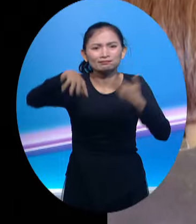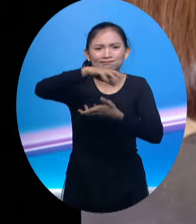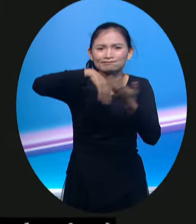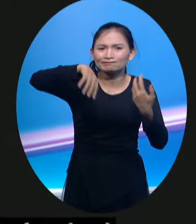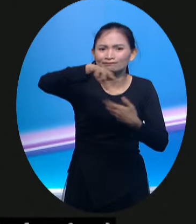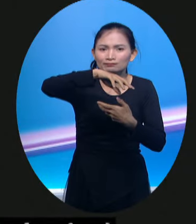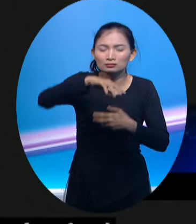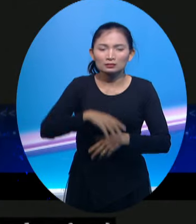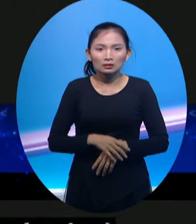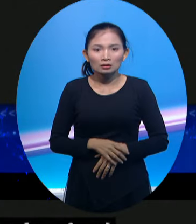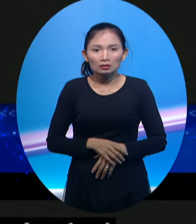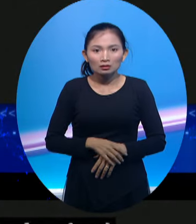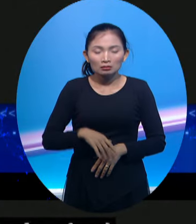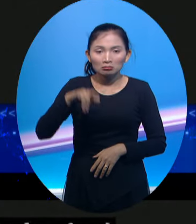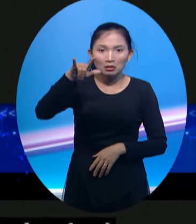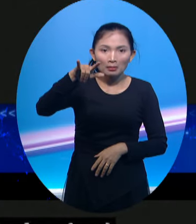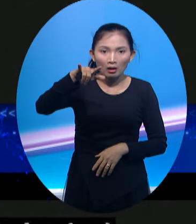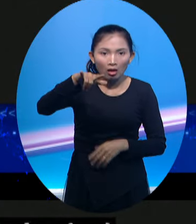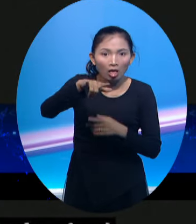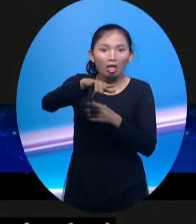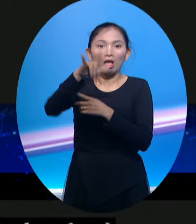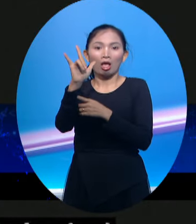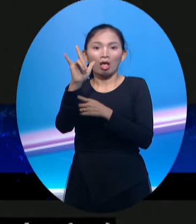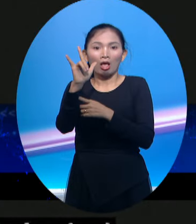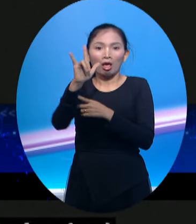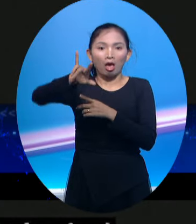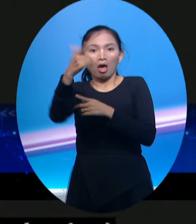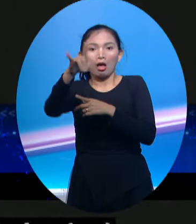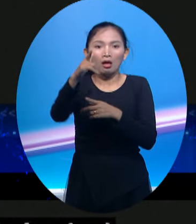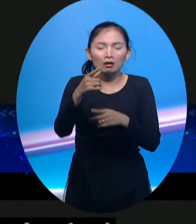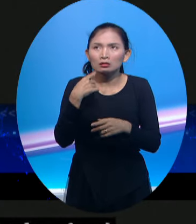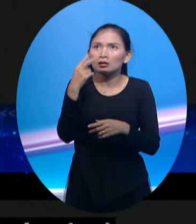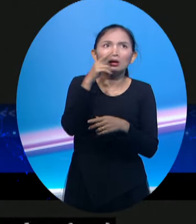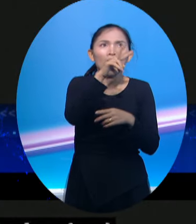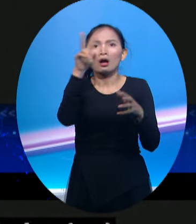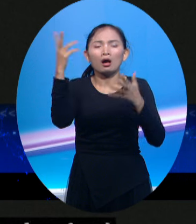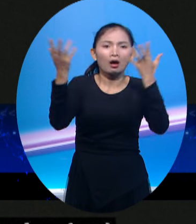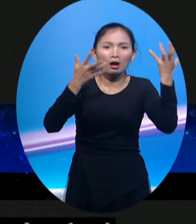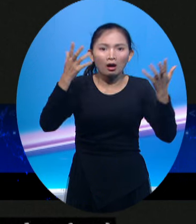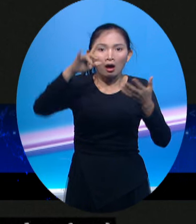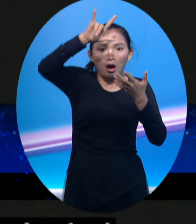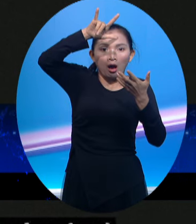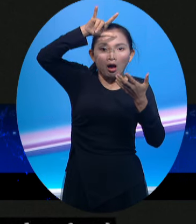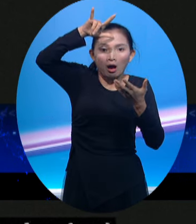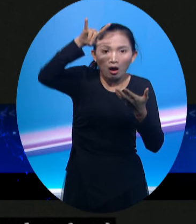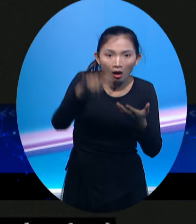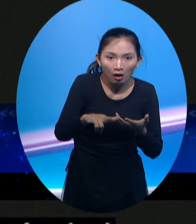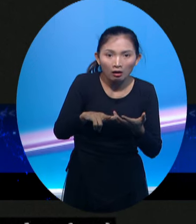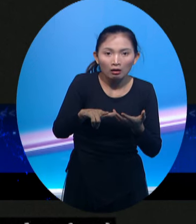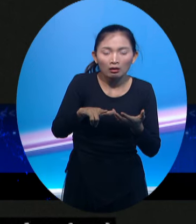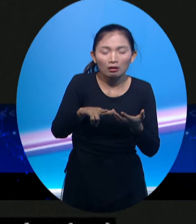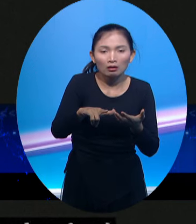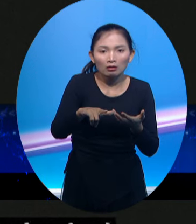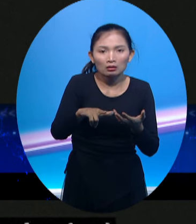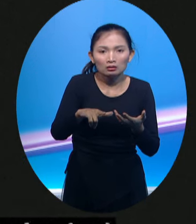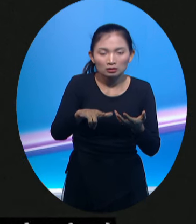nhiên máy bay ngẩng đầu lên và run lắc tôi bắt đầu chú ý xem Chuyện gì đang xảy ra và bỗng nhiên máy bay rơi tuột xuống cho nên tất cả những ai không